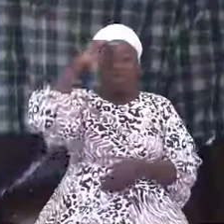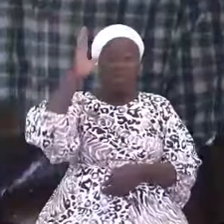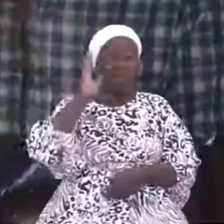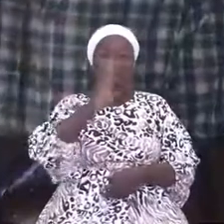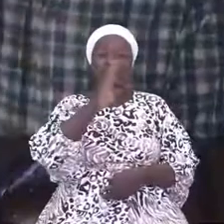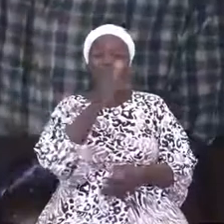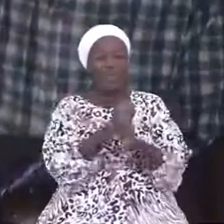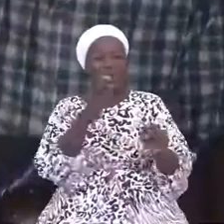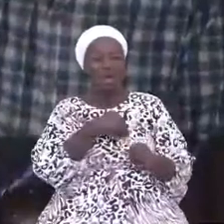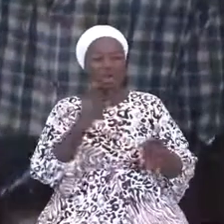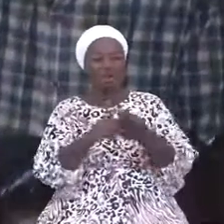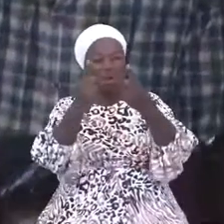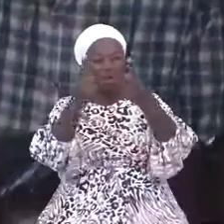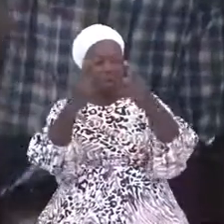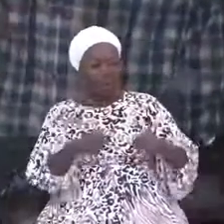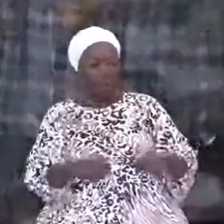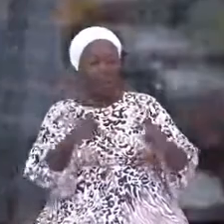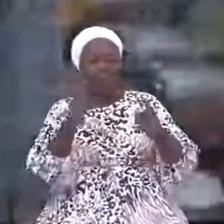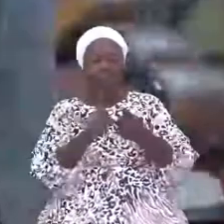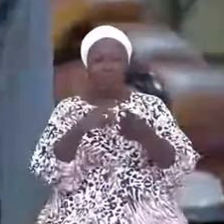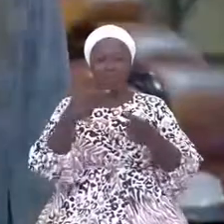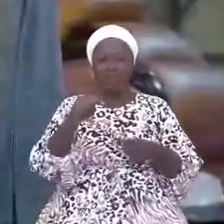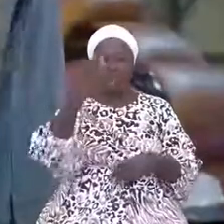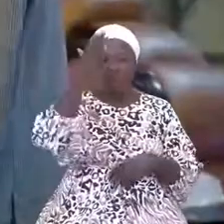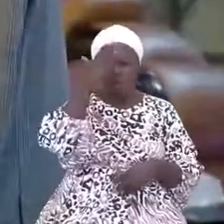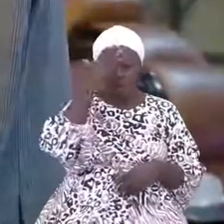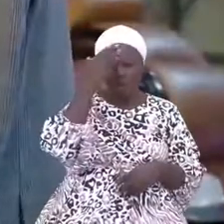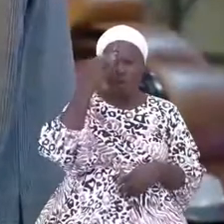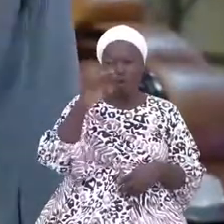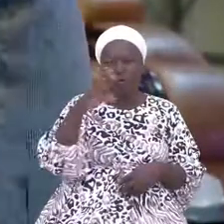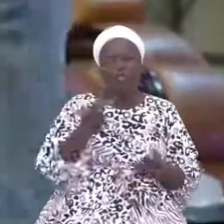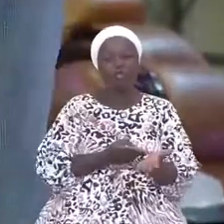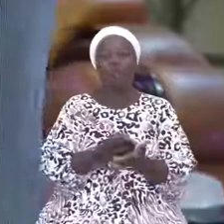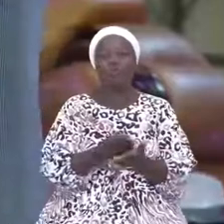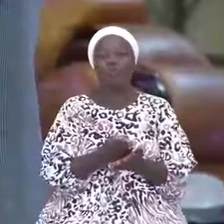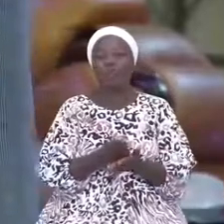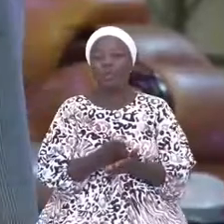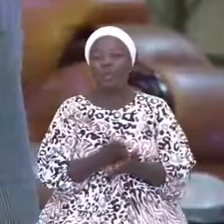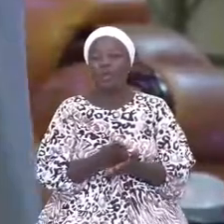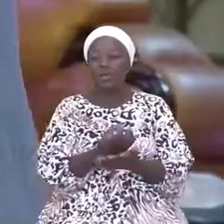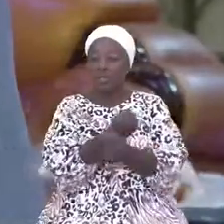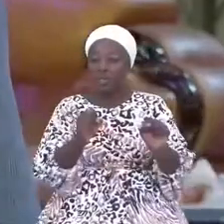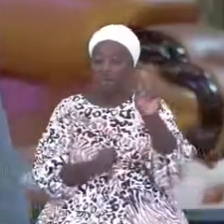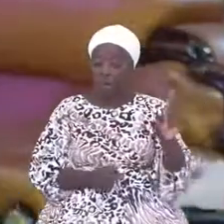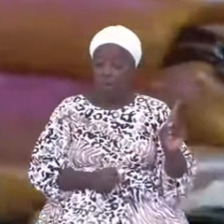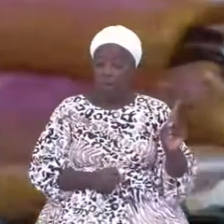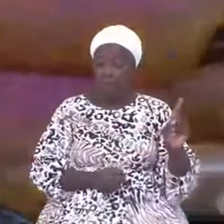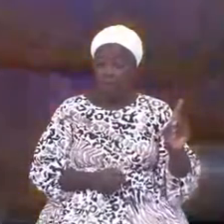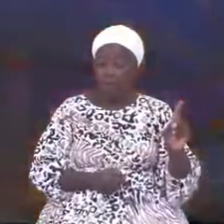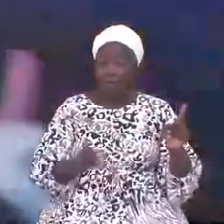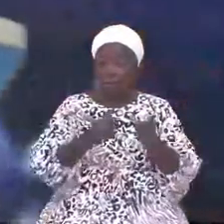les hommes soient sauvés et parviennent à la connaissance de la